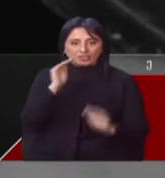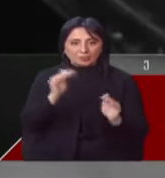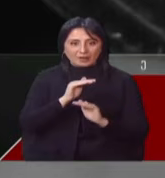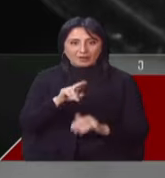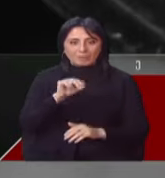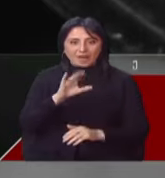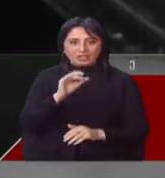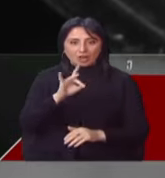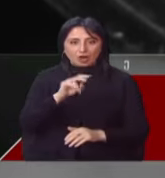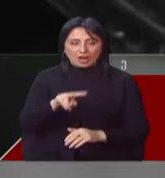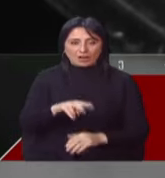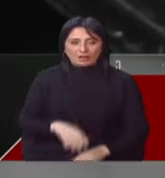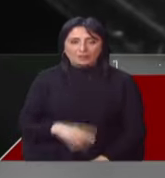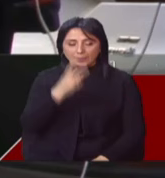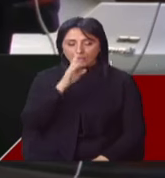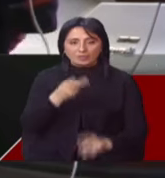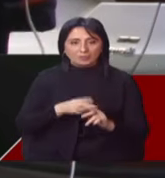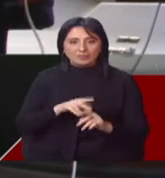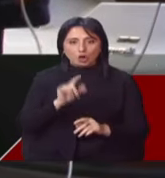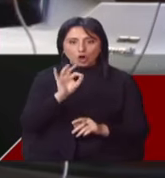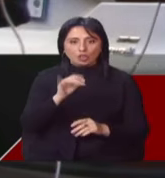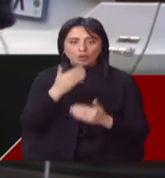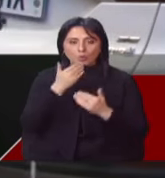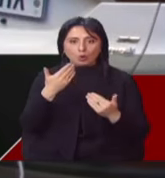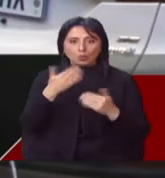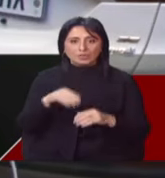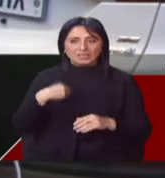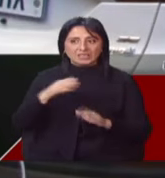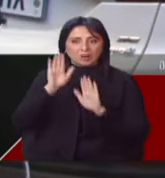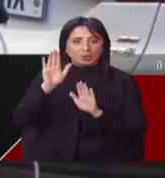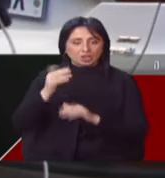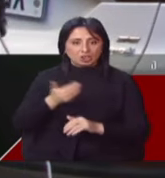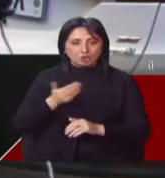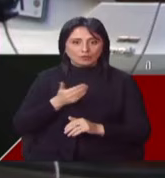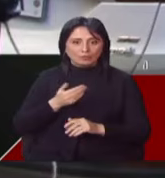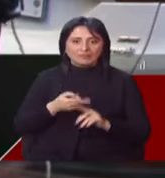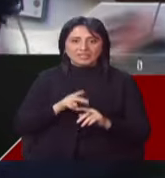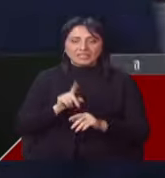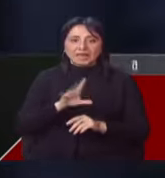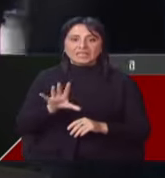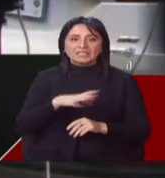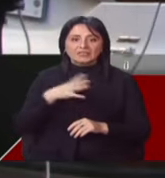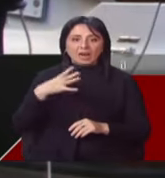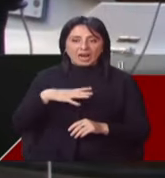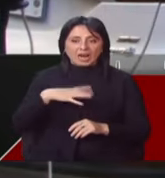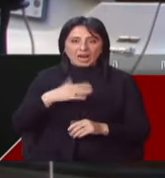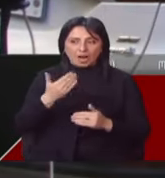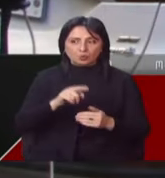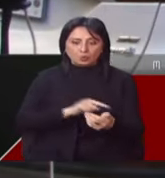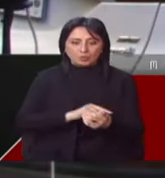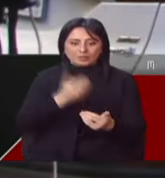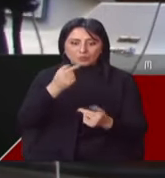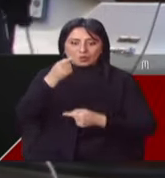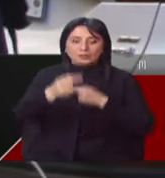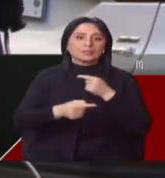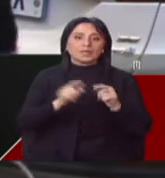და პასტორალი. მიუხედავად იმისა, რომ ოთარი ბოლოს უკვე საფრანგეთში ცხოვრობდა, ეს რაც იყო, აი ქართული გენი, რასაც ქვია,